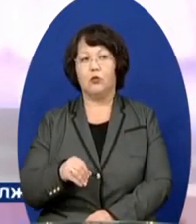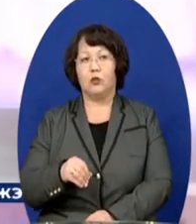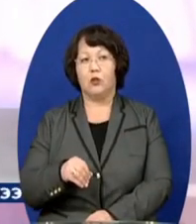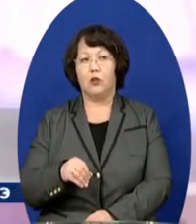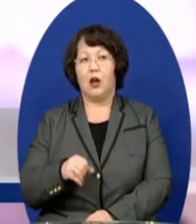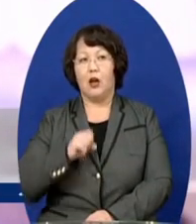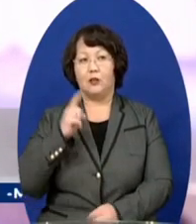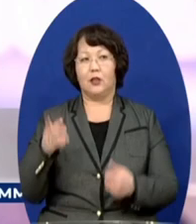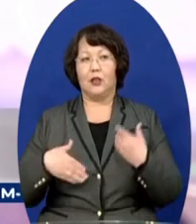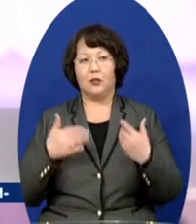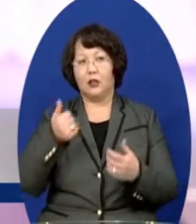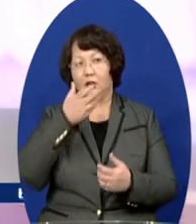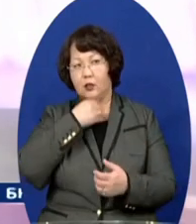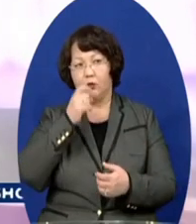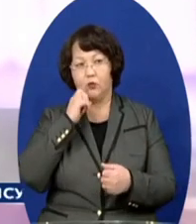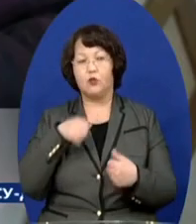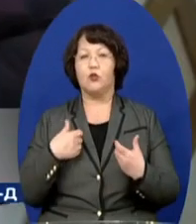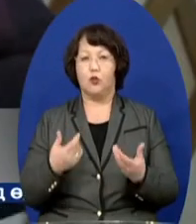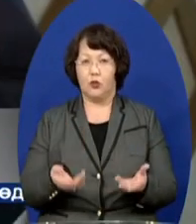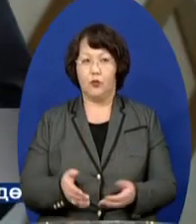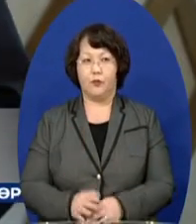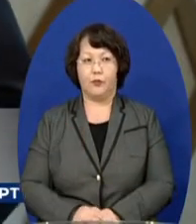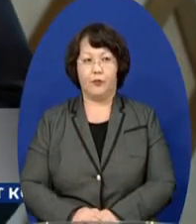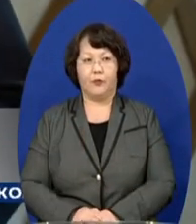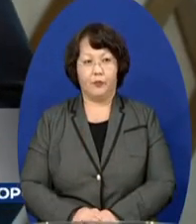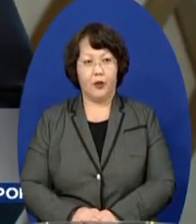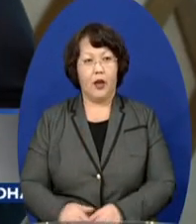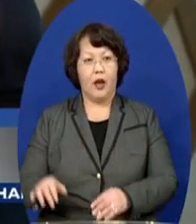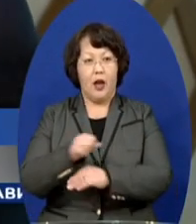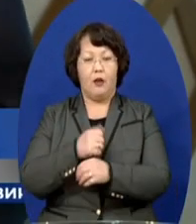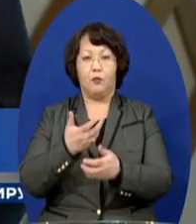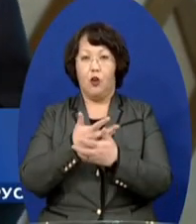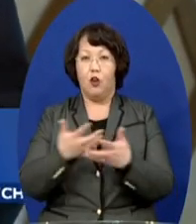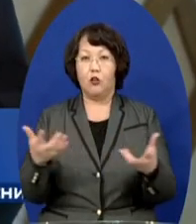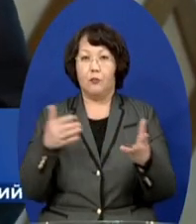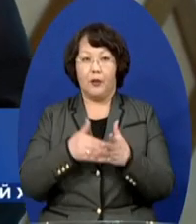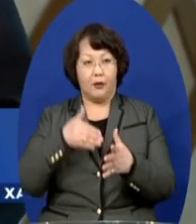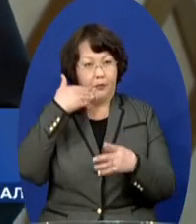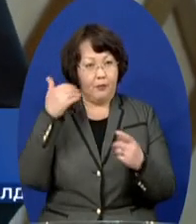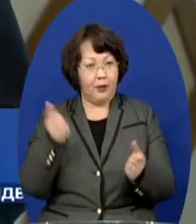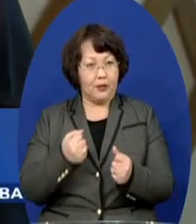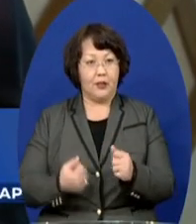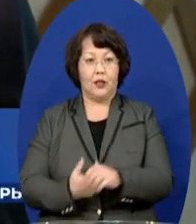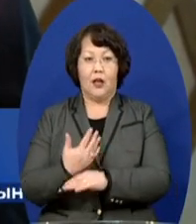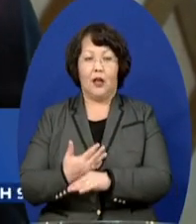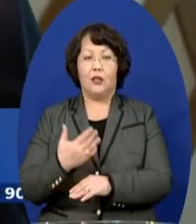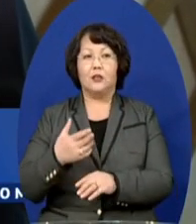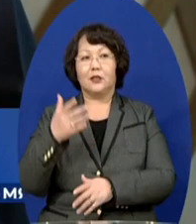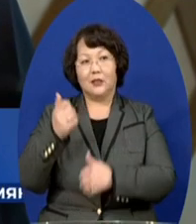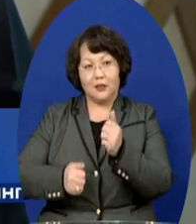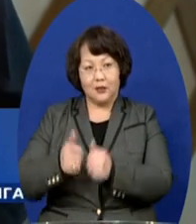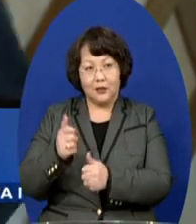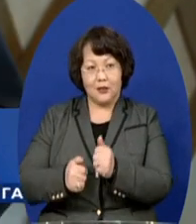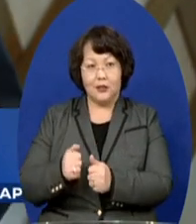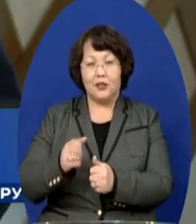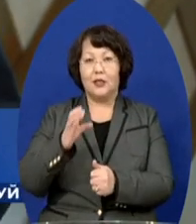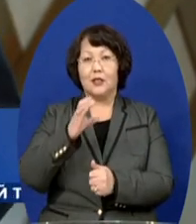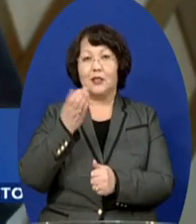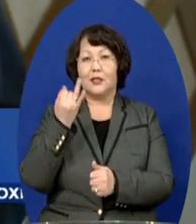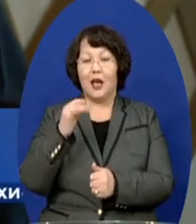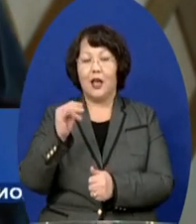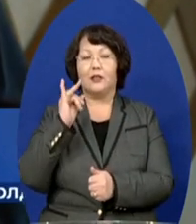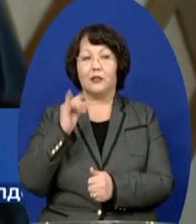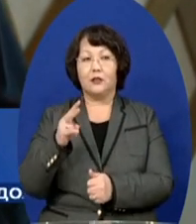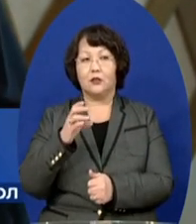бүхэн ажиллаж сайн сайхны хүсээрээ яа. Аймгийнхаа олон арван мянган малчтай тарайлмчид одоо сайлчдын бас